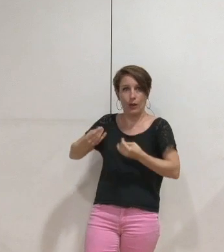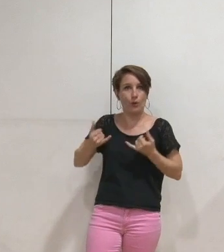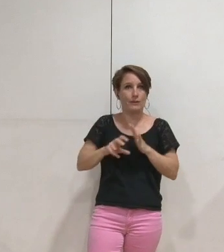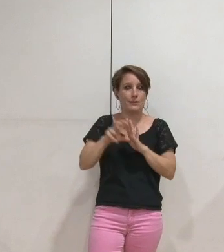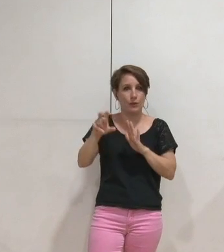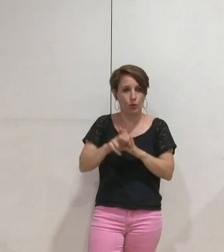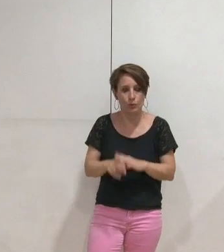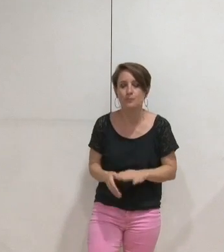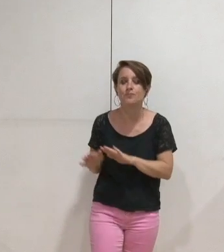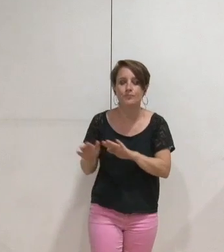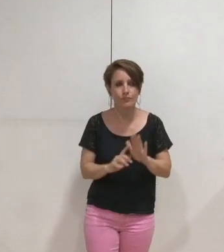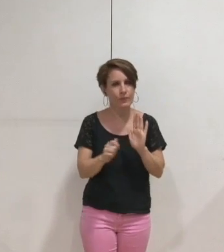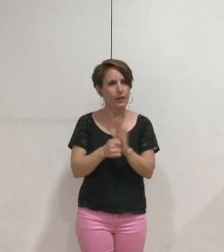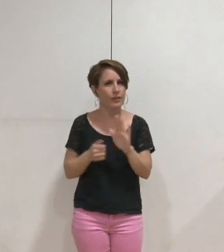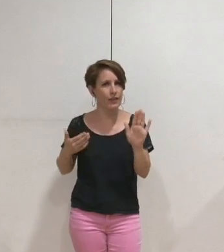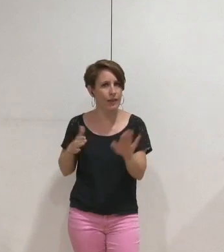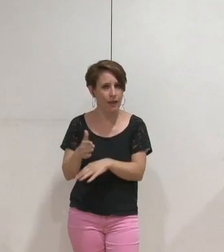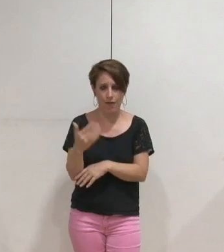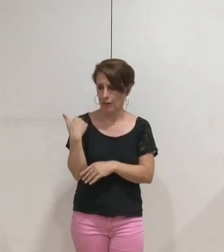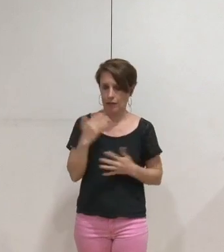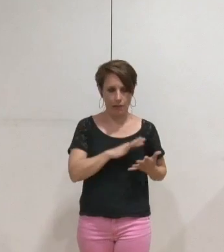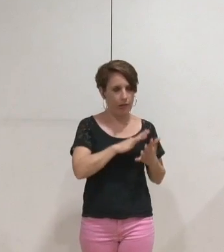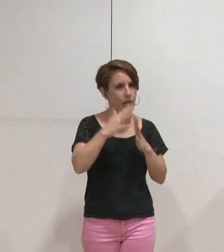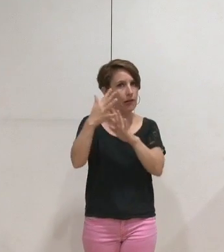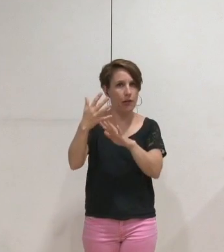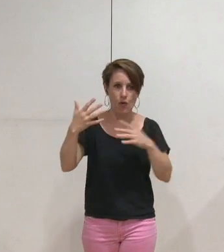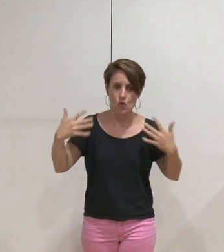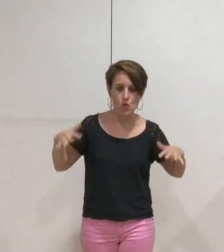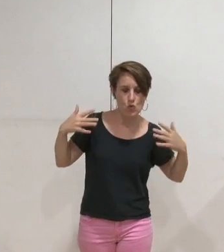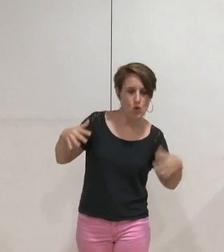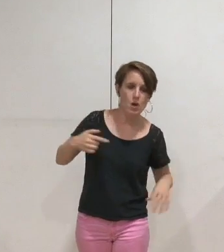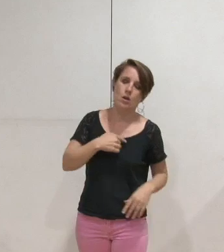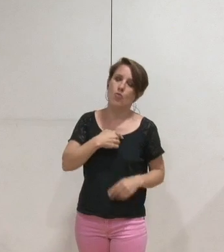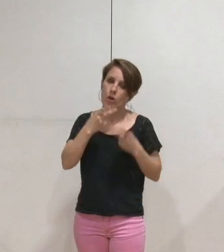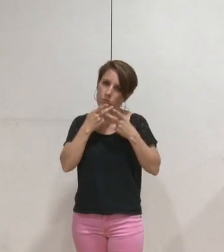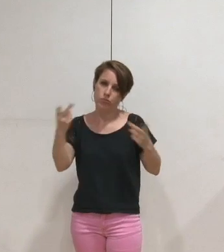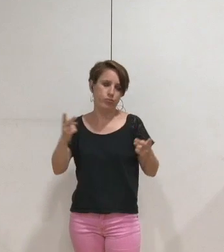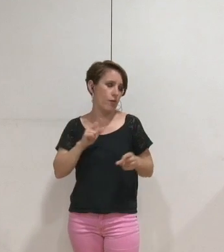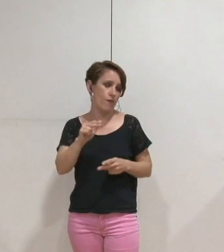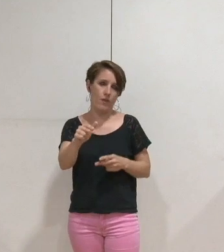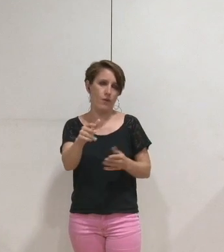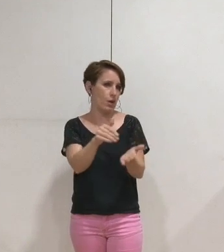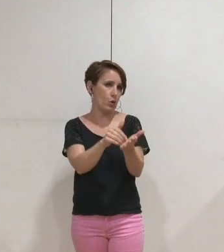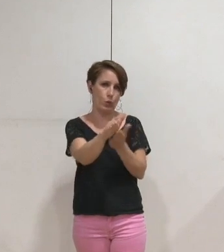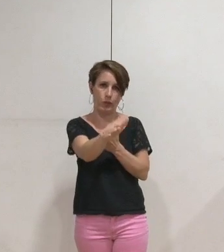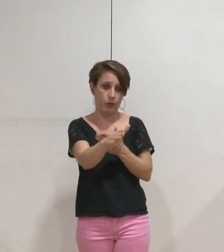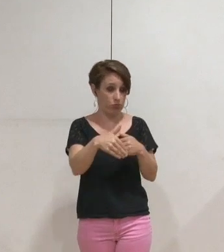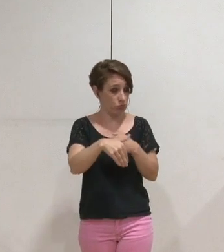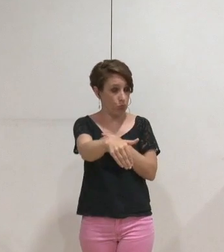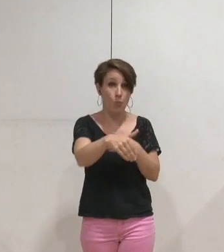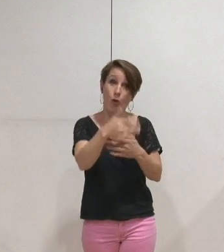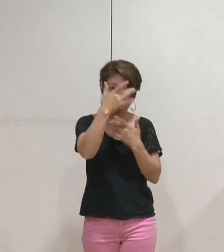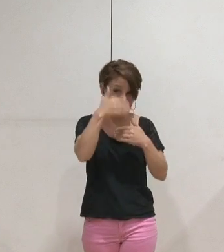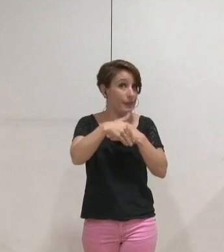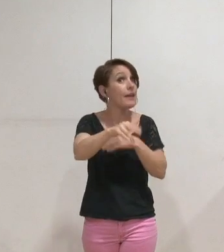j'ai pris la décision d'annoncer euh le démantellement euh l'évacuation de ce bidonville cela sera fait pendant l'été je